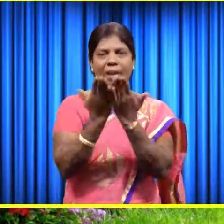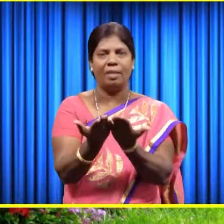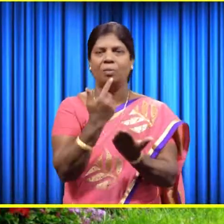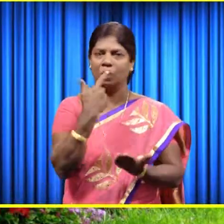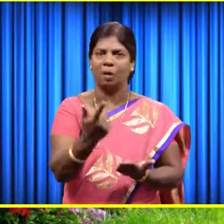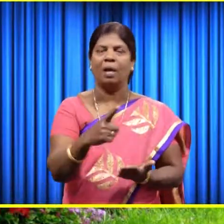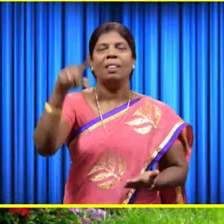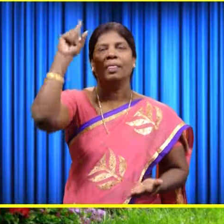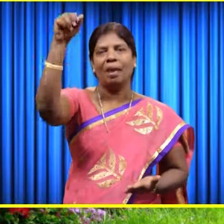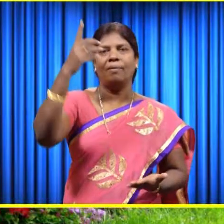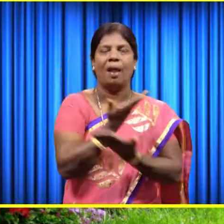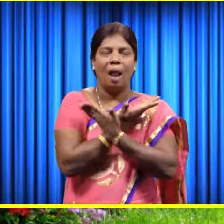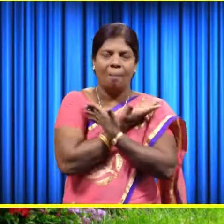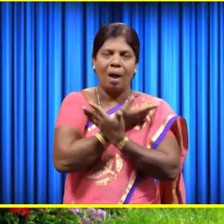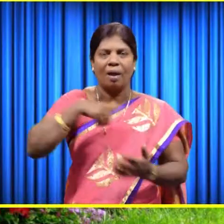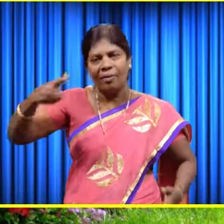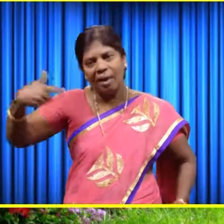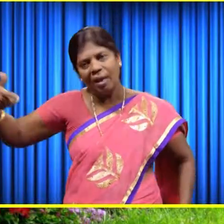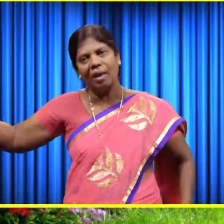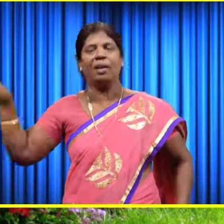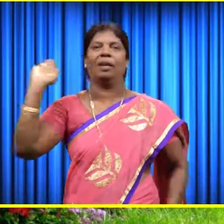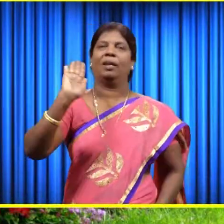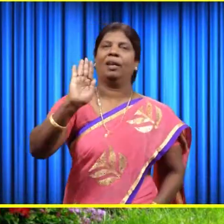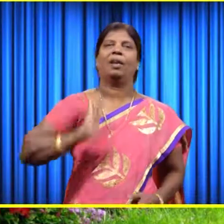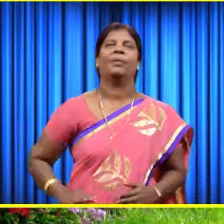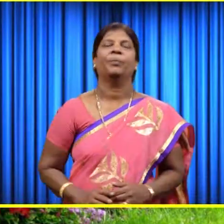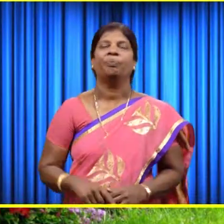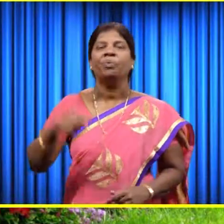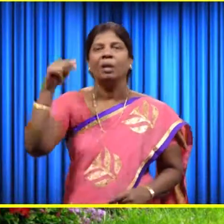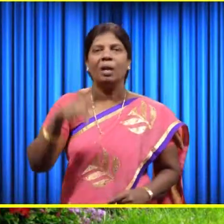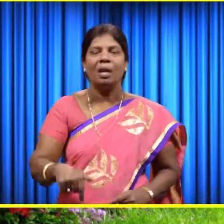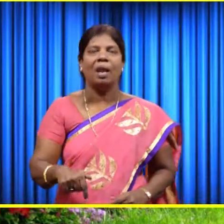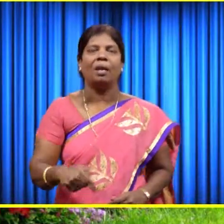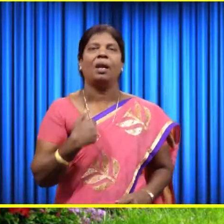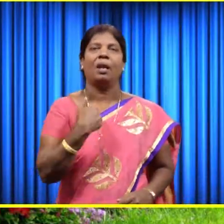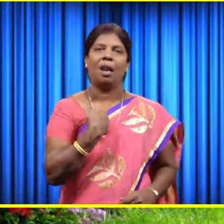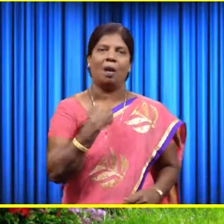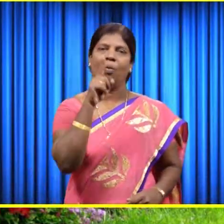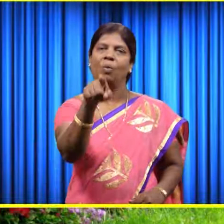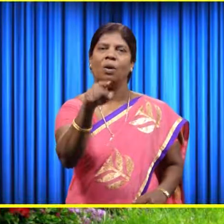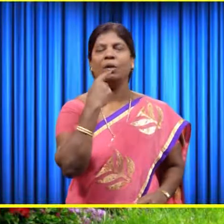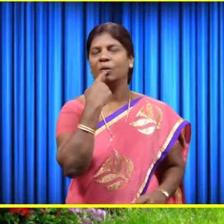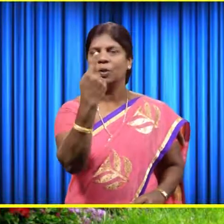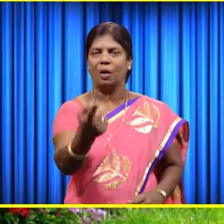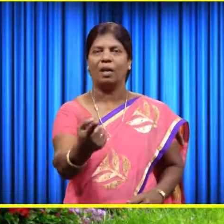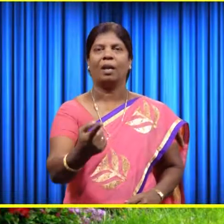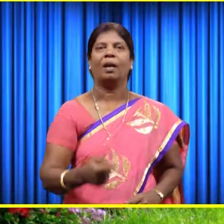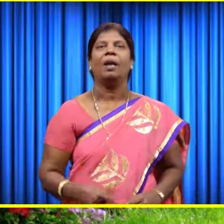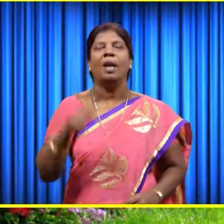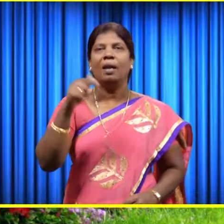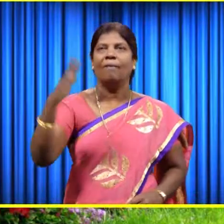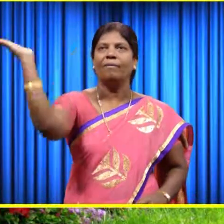கடவுள் அன்பாகவே இருக்கிறார். அருமையான நண்பர்களே, இன்றைக்கு நான் உங்களுக்கு அறிவிக்கிற